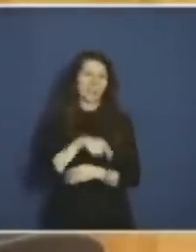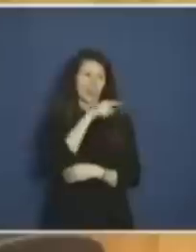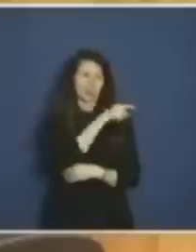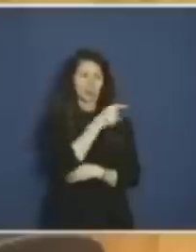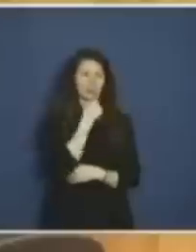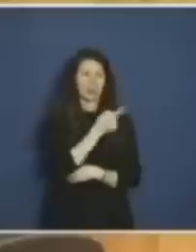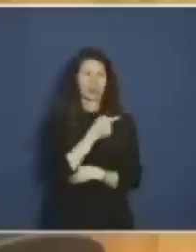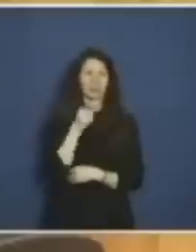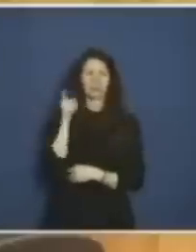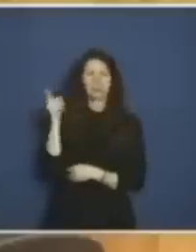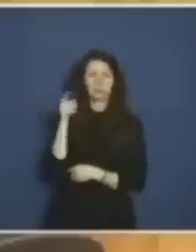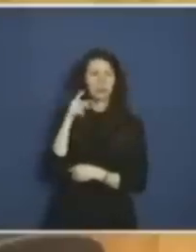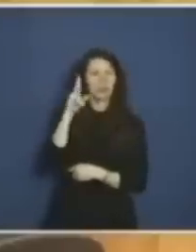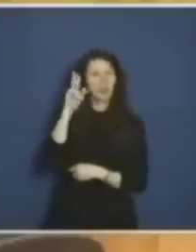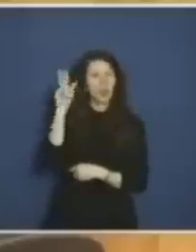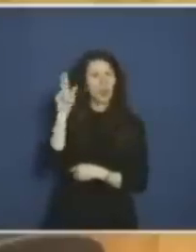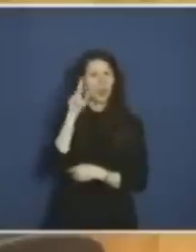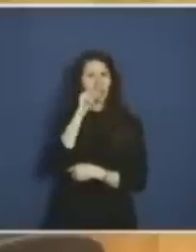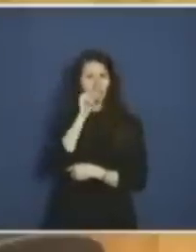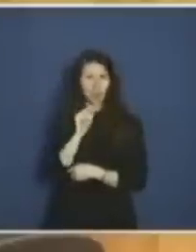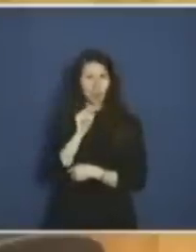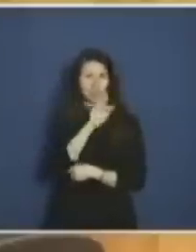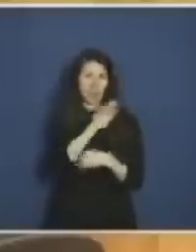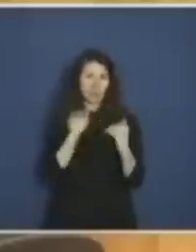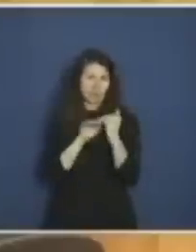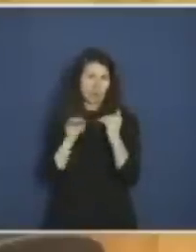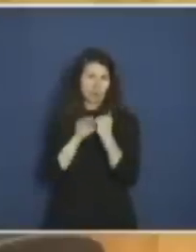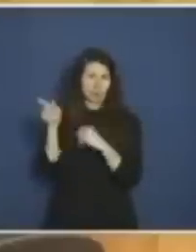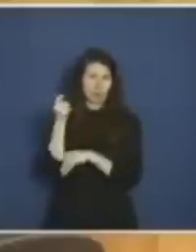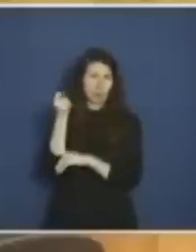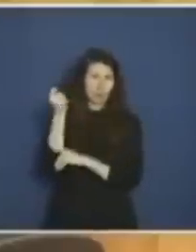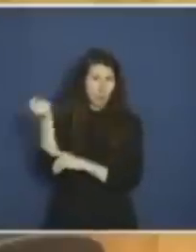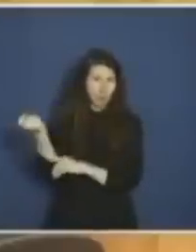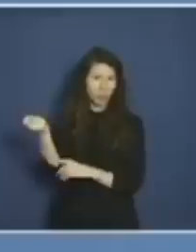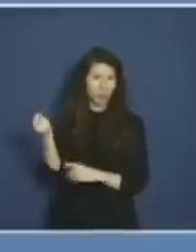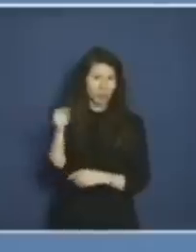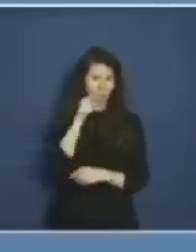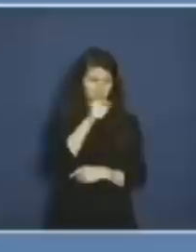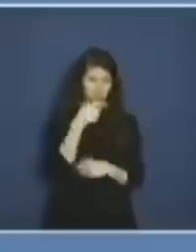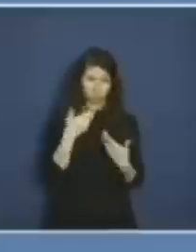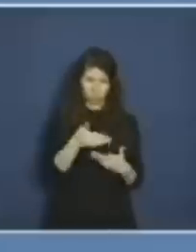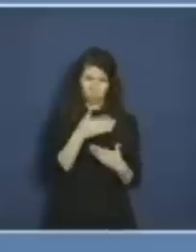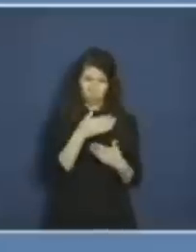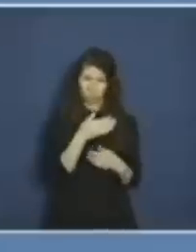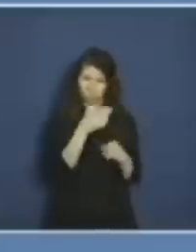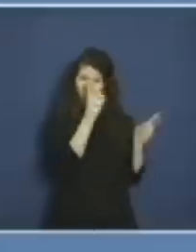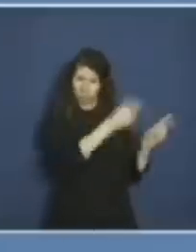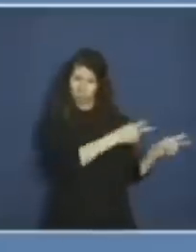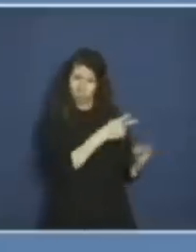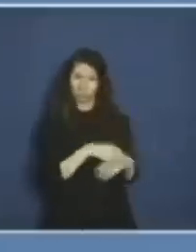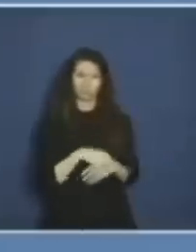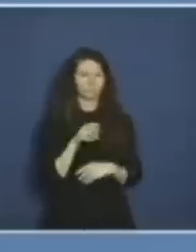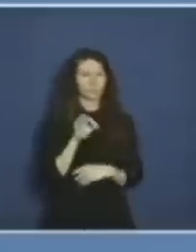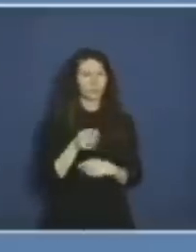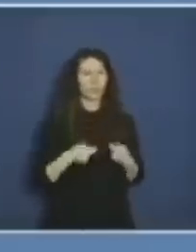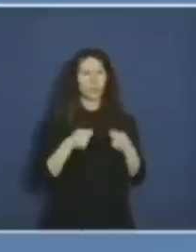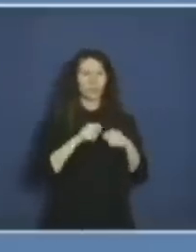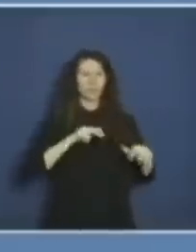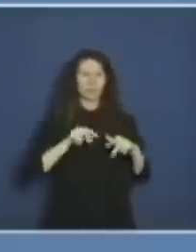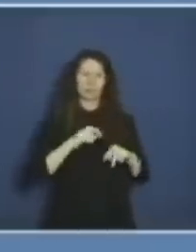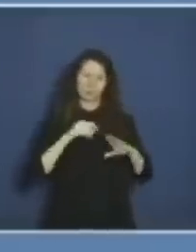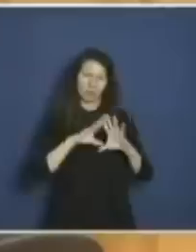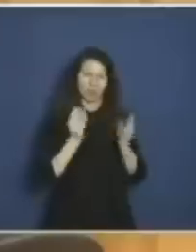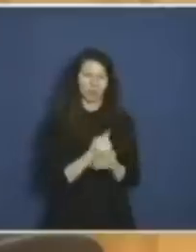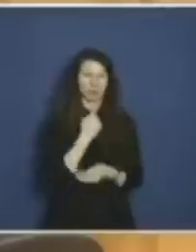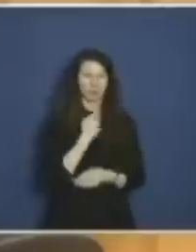wenn er sagt, dass sein Kollege Putin ein Mörder sei. Ich habe für die Bundesregierung das gesagt, was ich dazu zu sagen habe.